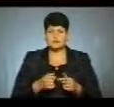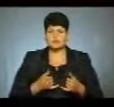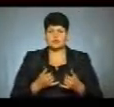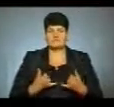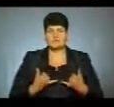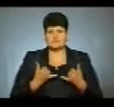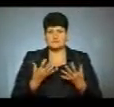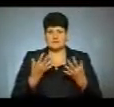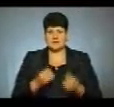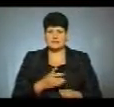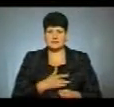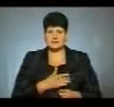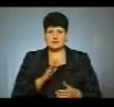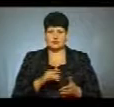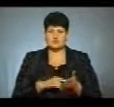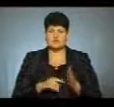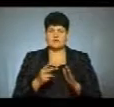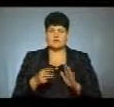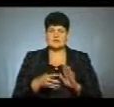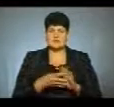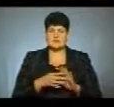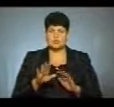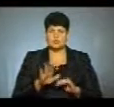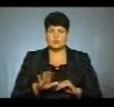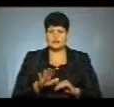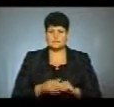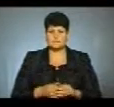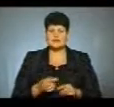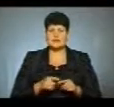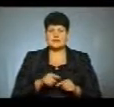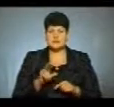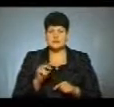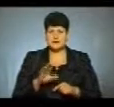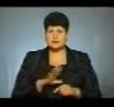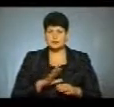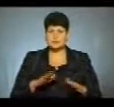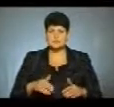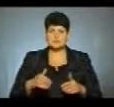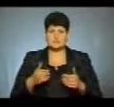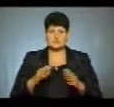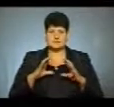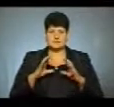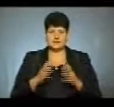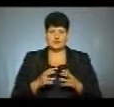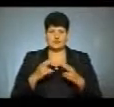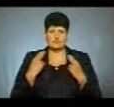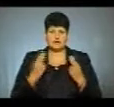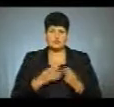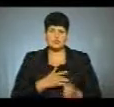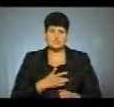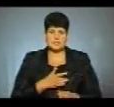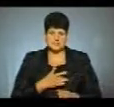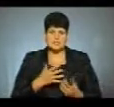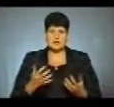дня серця, який відзначатимуть 29 вересня. Така дата була запропонована Всесвітньою федерацією серця